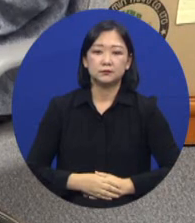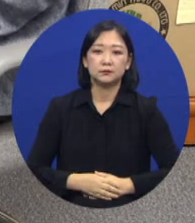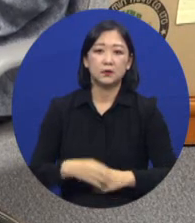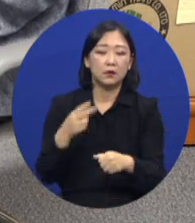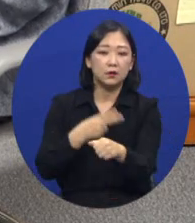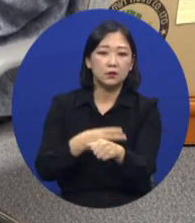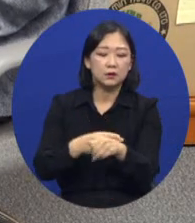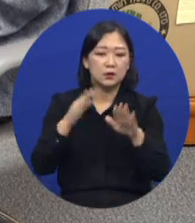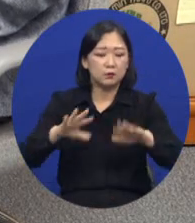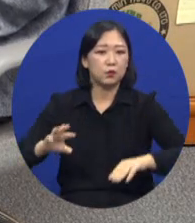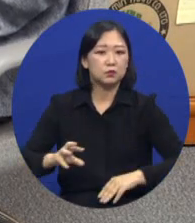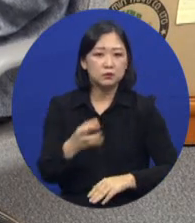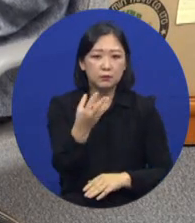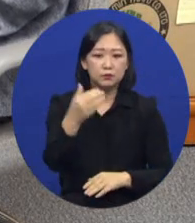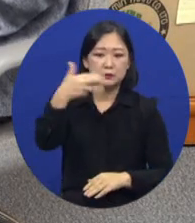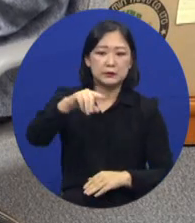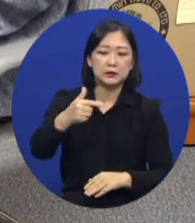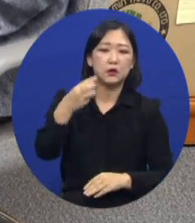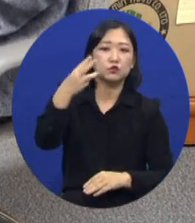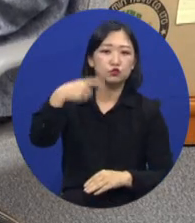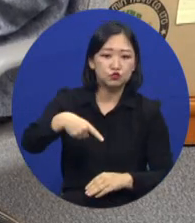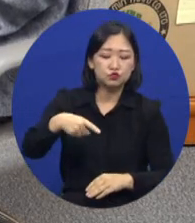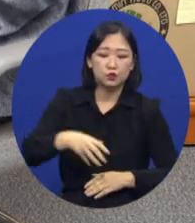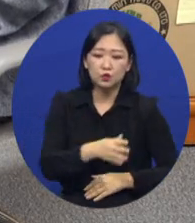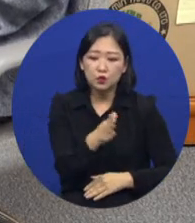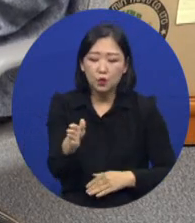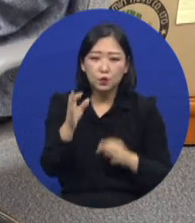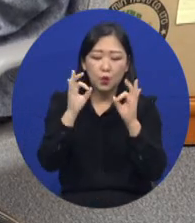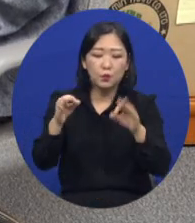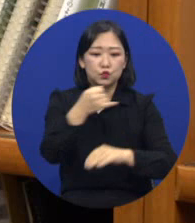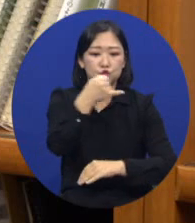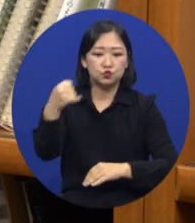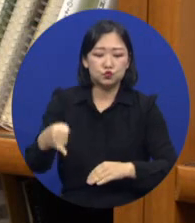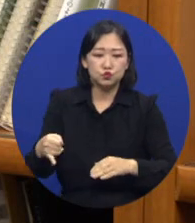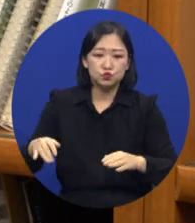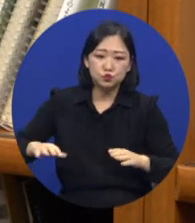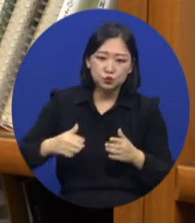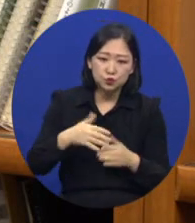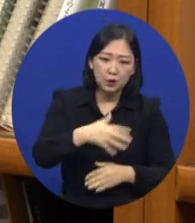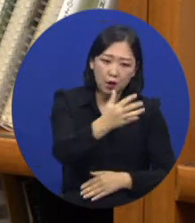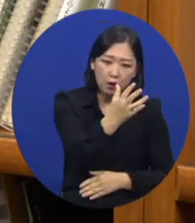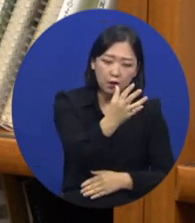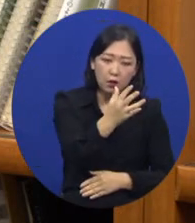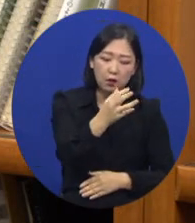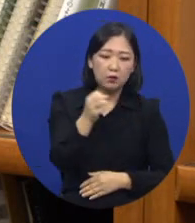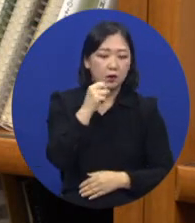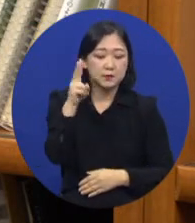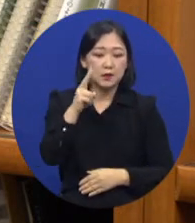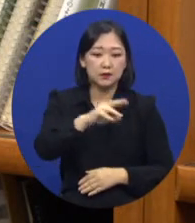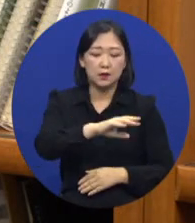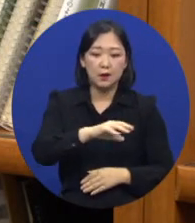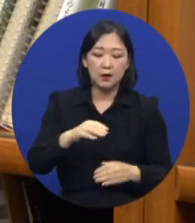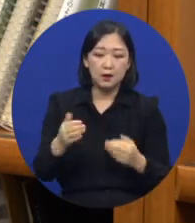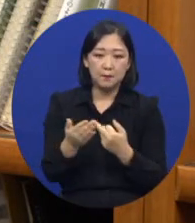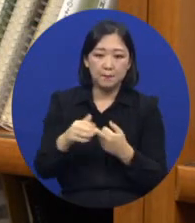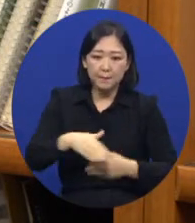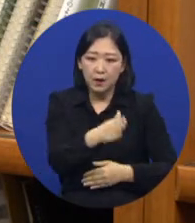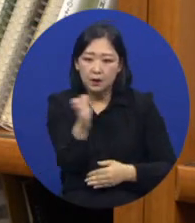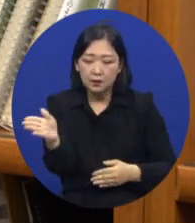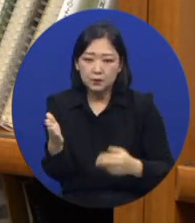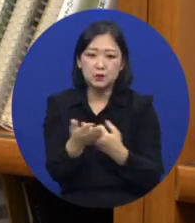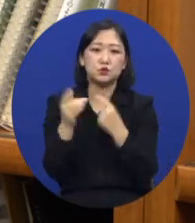교수님, 이번 그 태풍 찬투의 경로를 보면 중국 쪽으로 향하다가 갑자기 방향을 틀어서 제주를 향하고